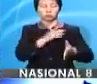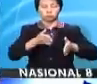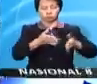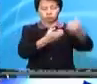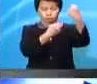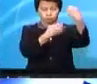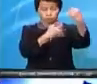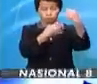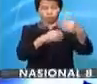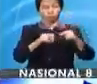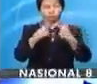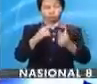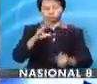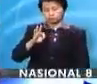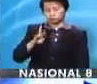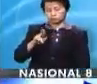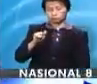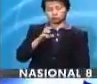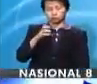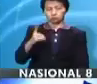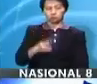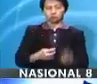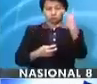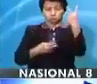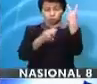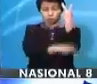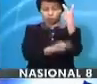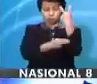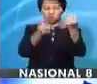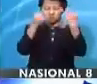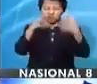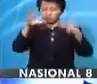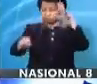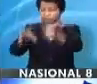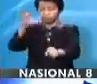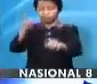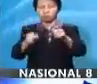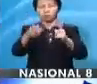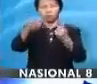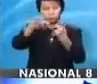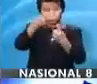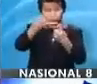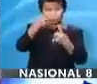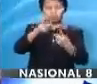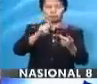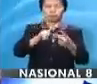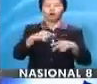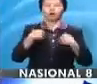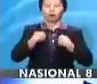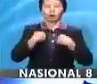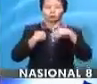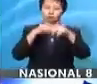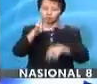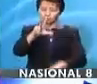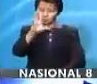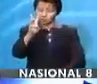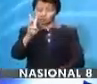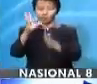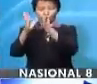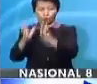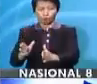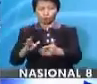Pasukan Datuk Muhammad Fuad Abdul Latif, dua negeri paling banyak tangkapan ialah Pulau Pinang, iaitu seramai 36